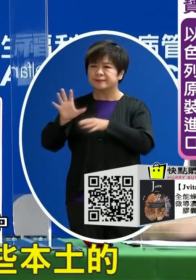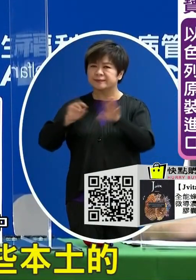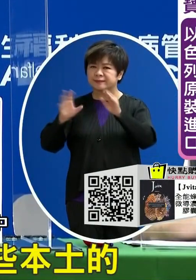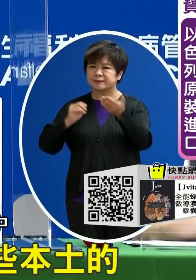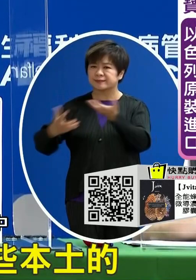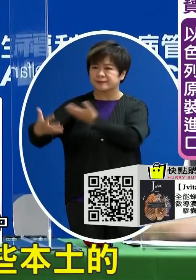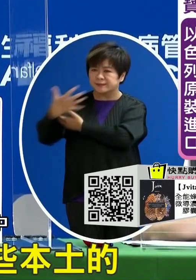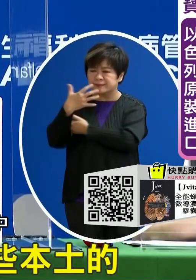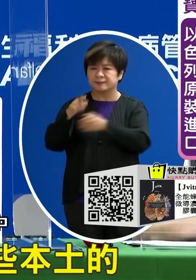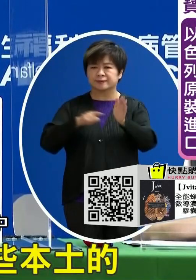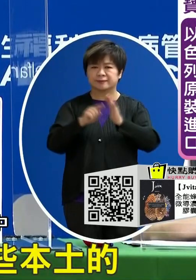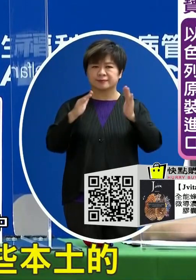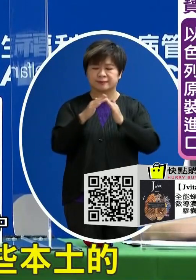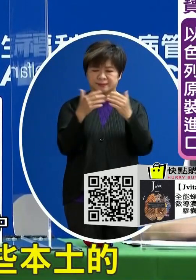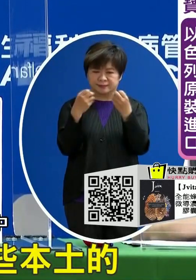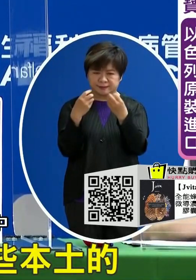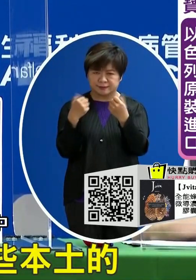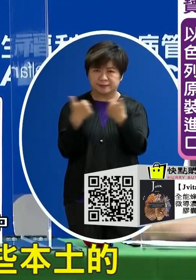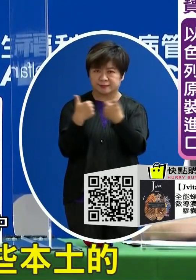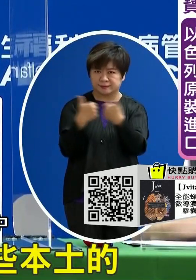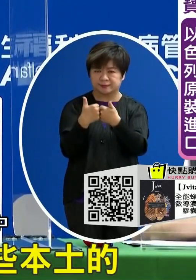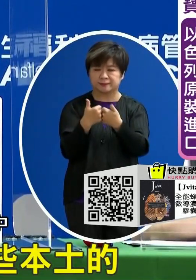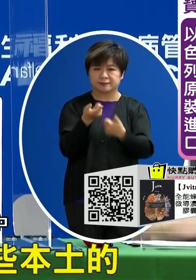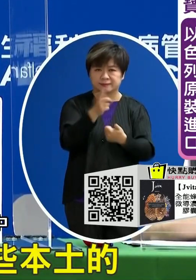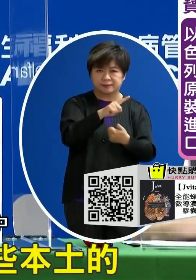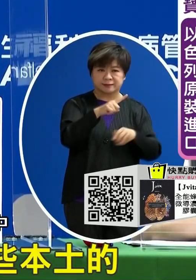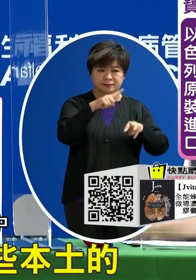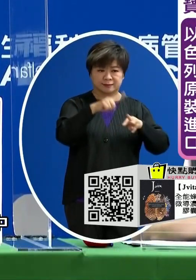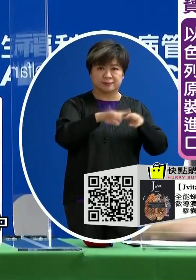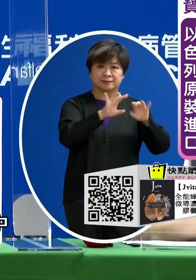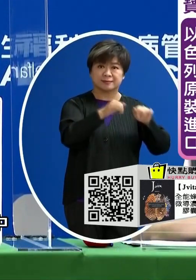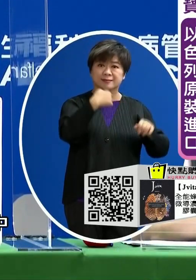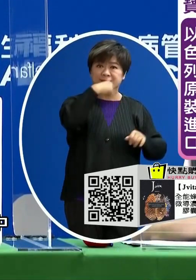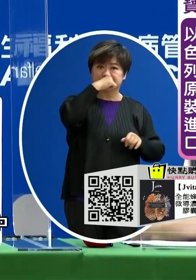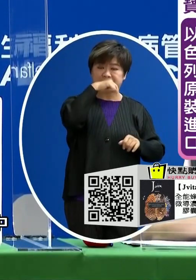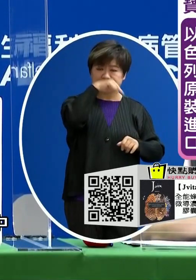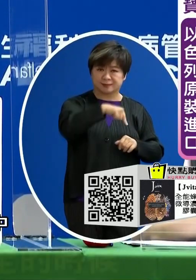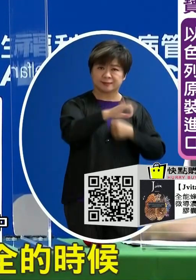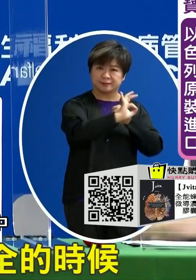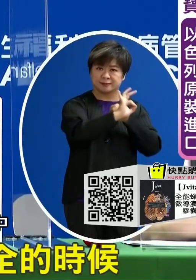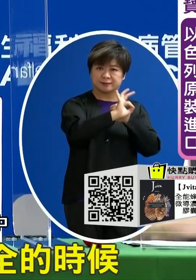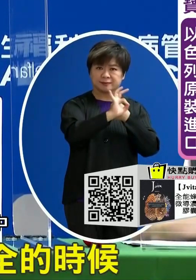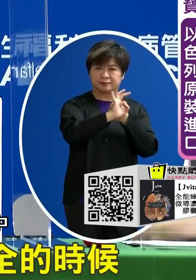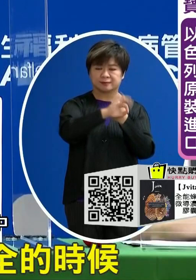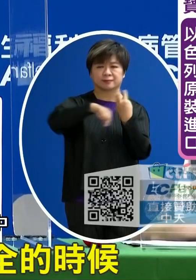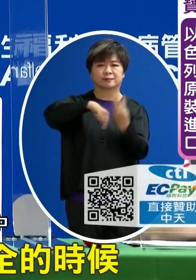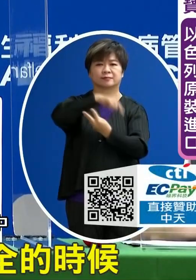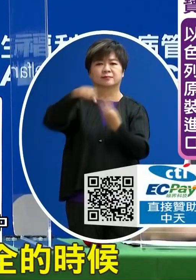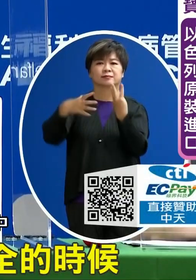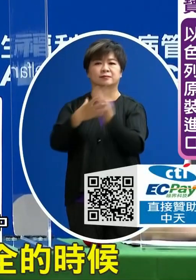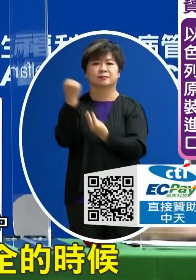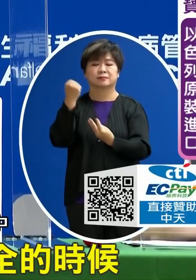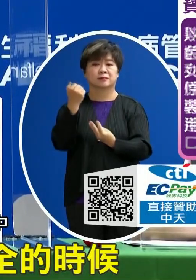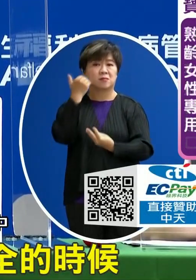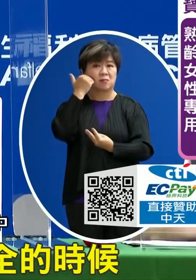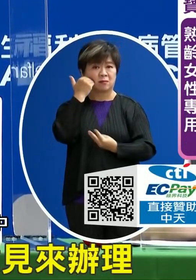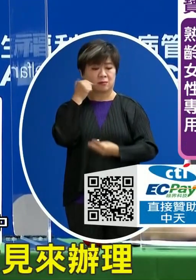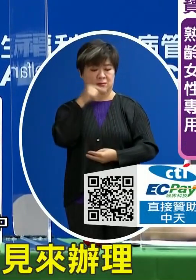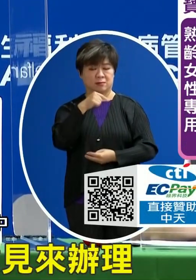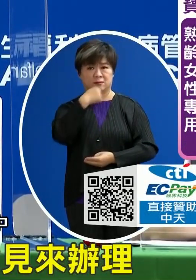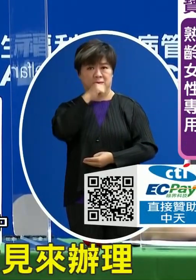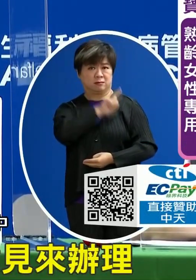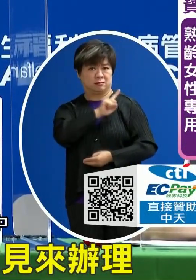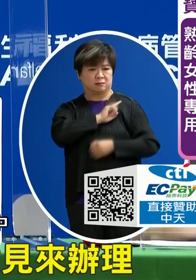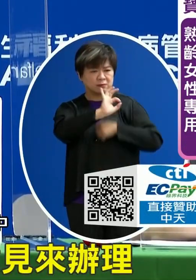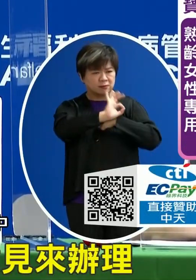哦，专家的讨论，加上有一些本土的一些实验，那本土实验还没有完全的时候，那我们